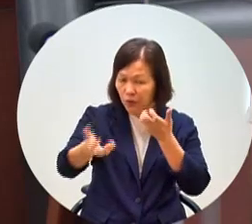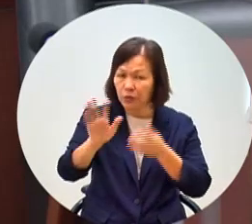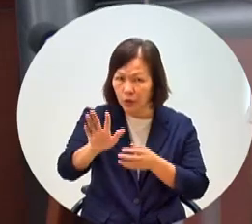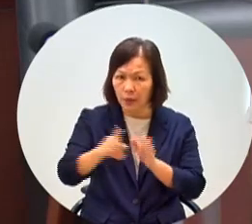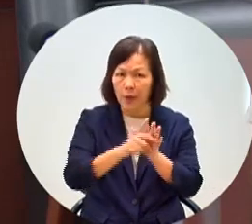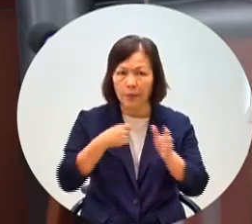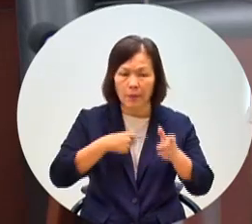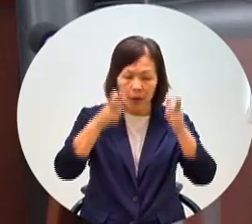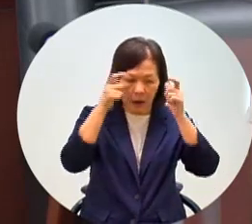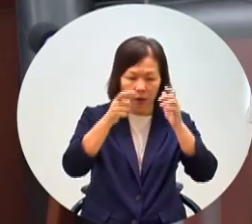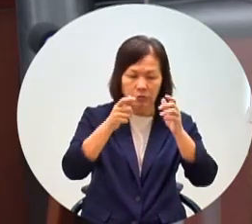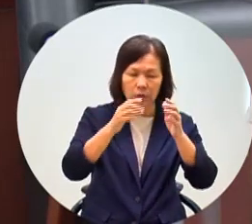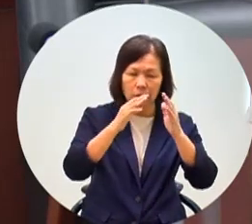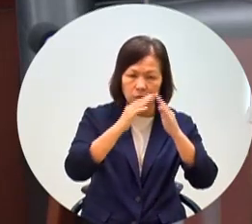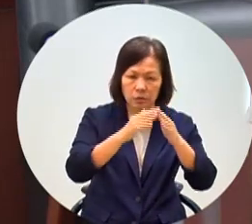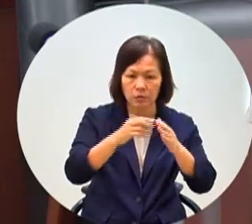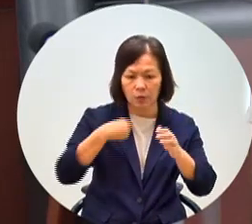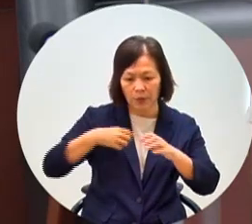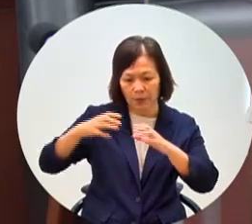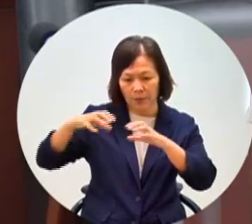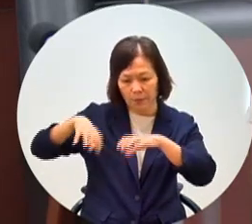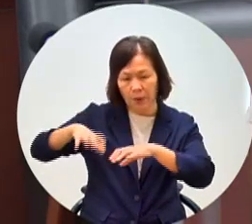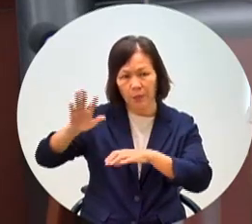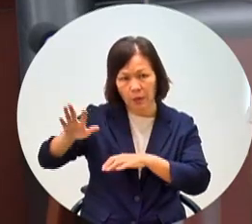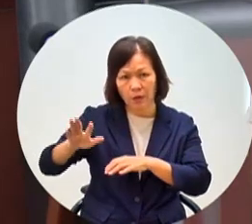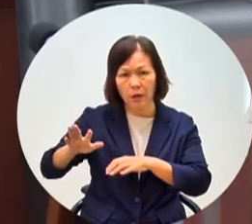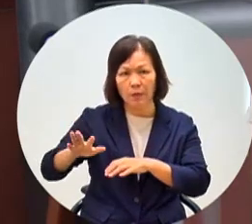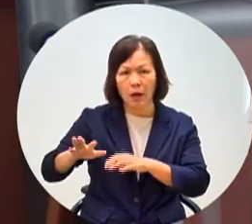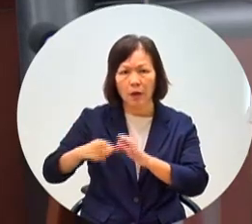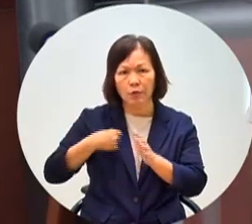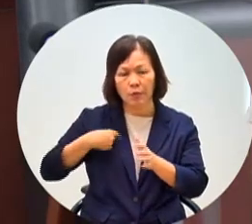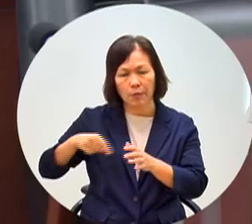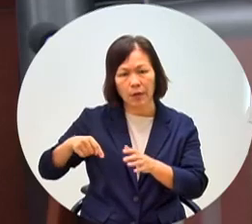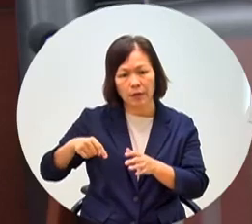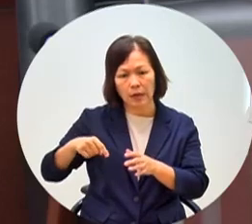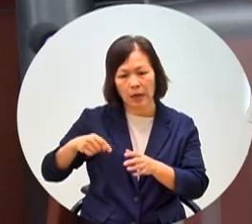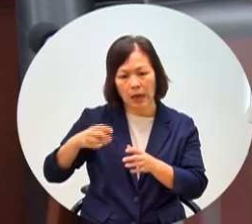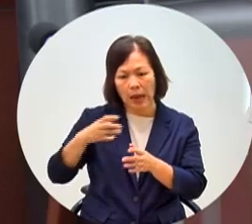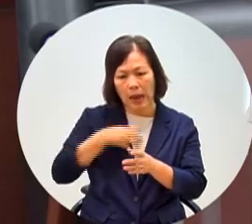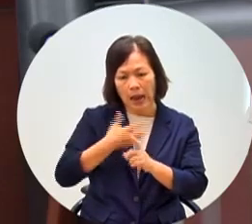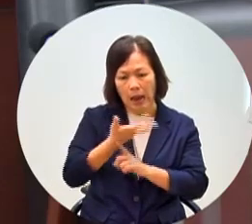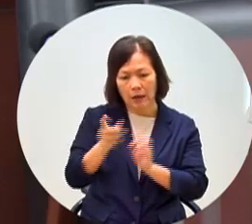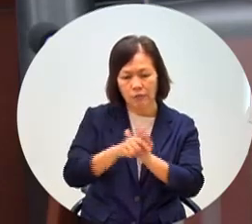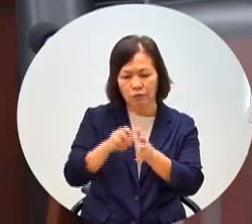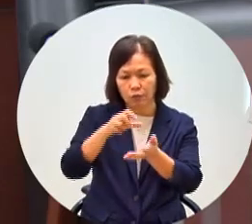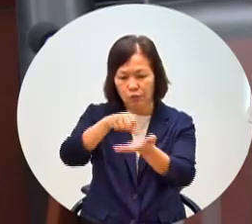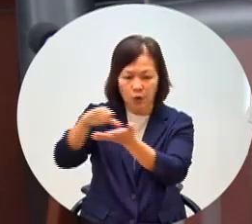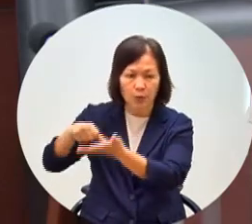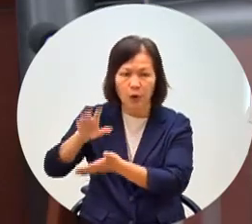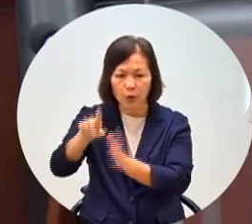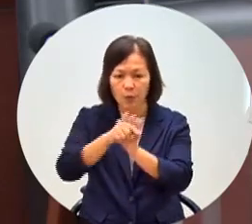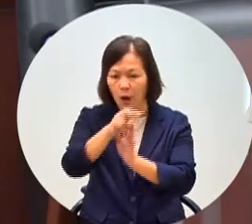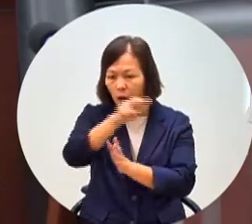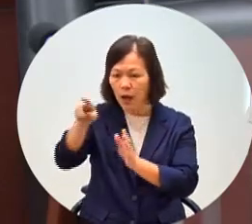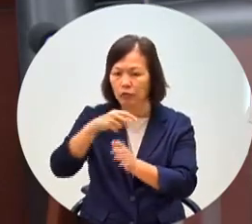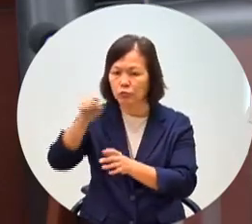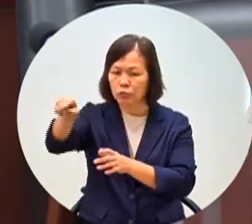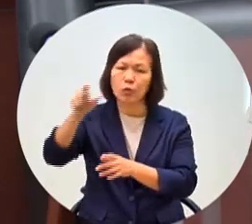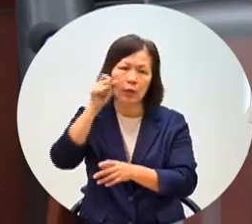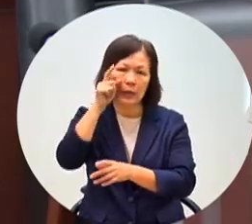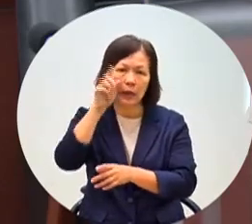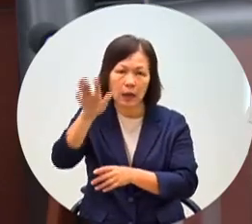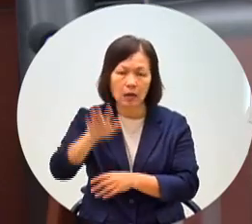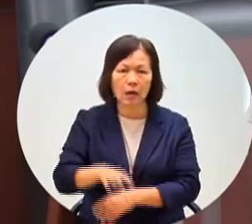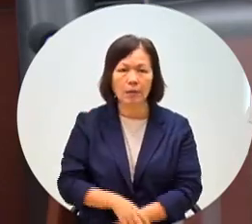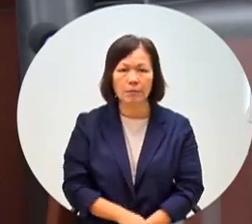市就在我们旁边，说真的，尤其是我们那边阿莲这产的嘛，看过去就是台南，台